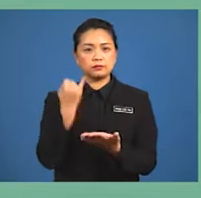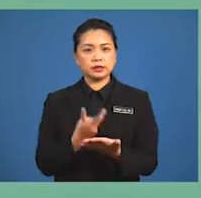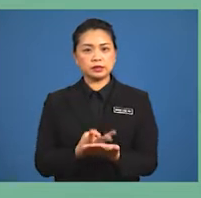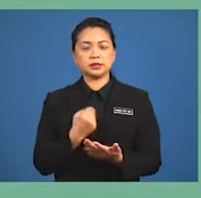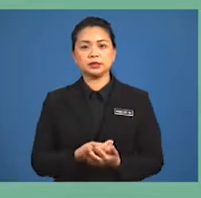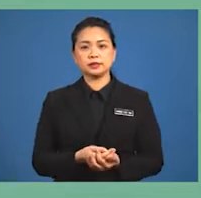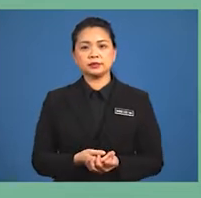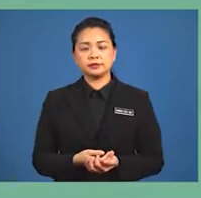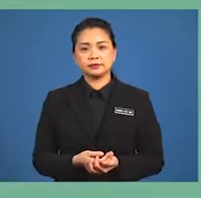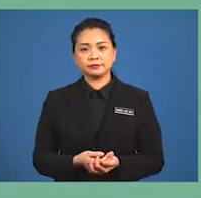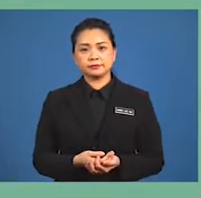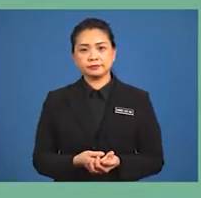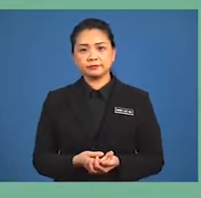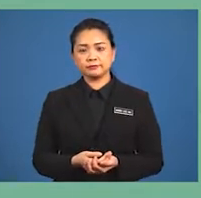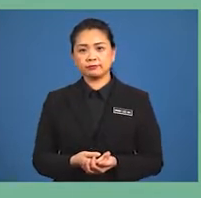inflasi.